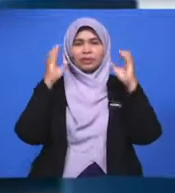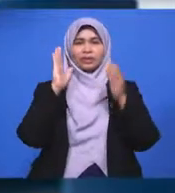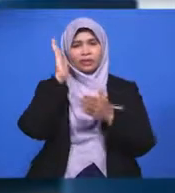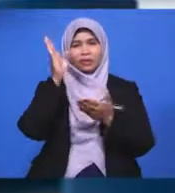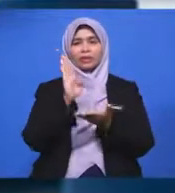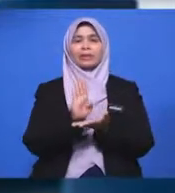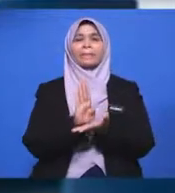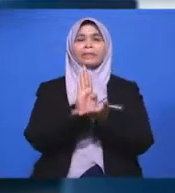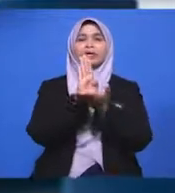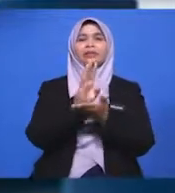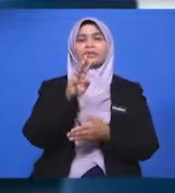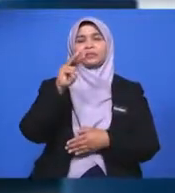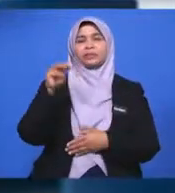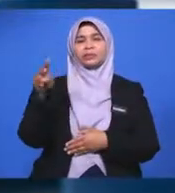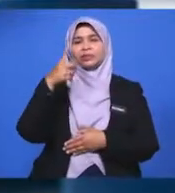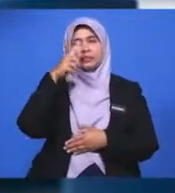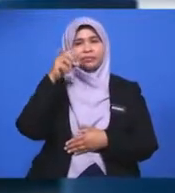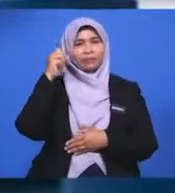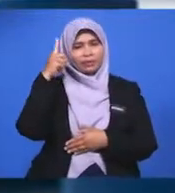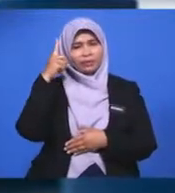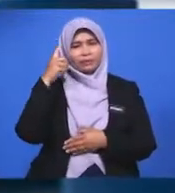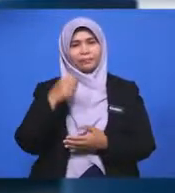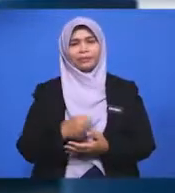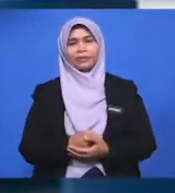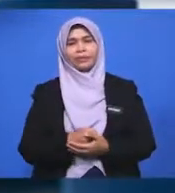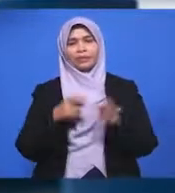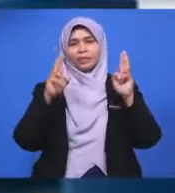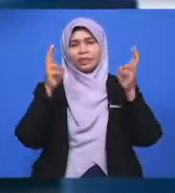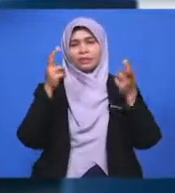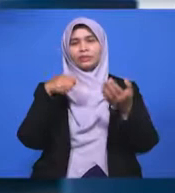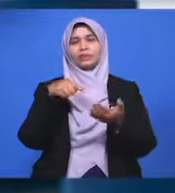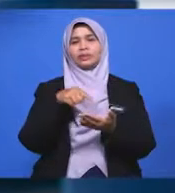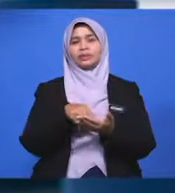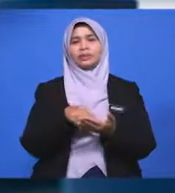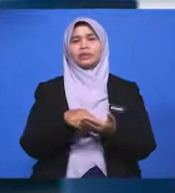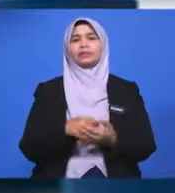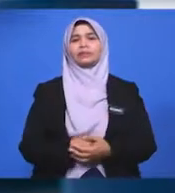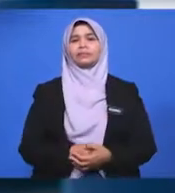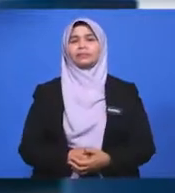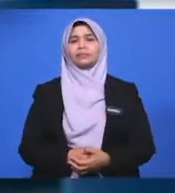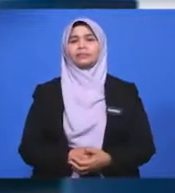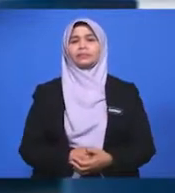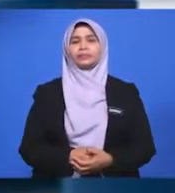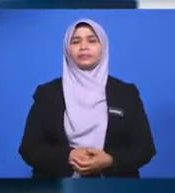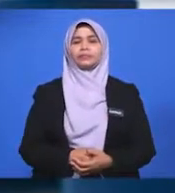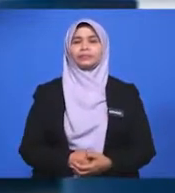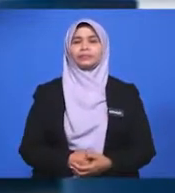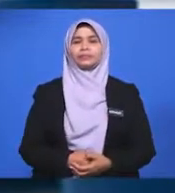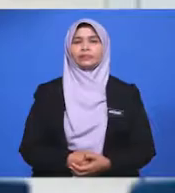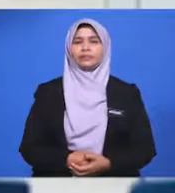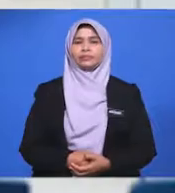bantu murid-murid untuk memahami topik kegiatan ekonomi di Malaysia